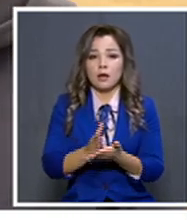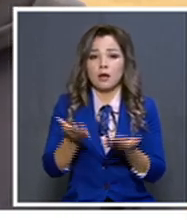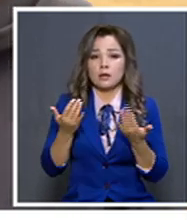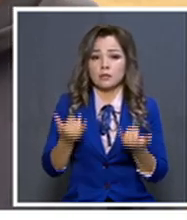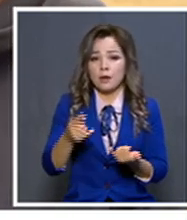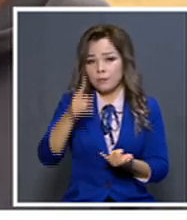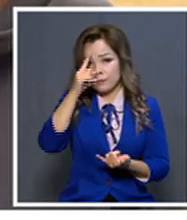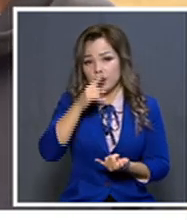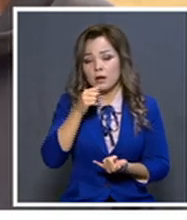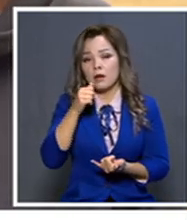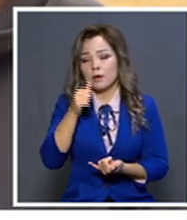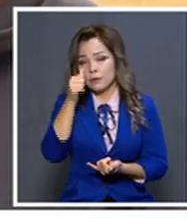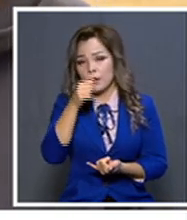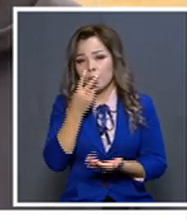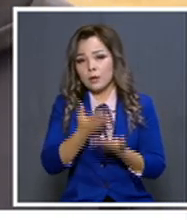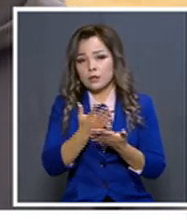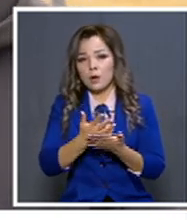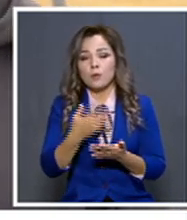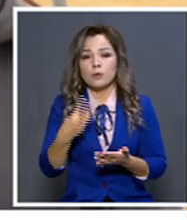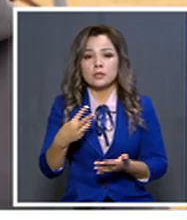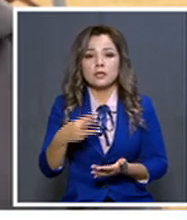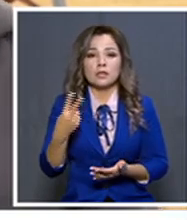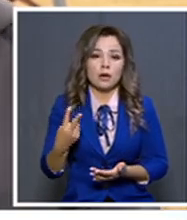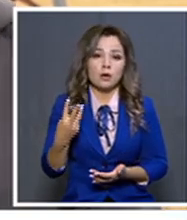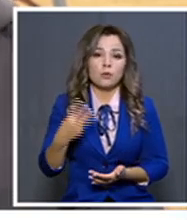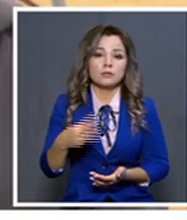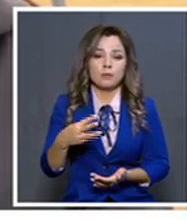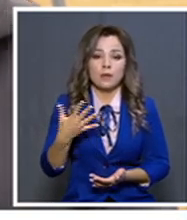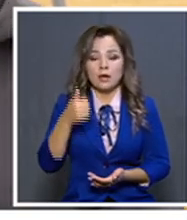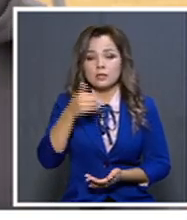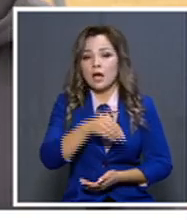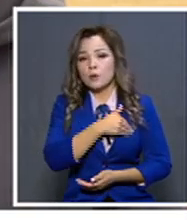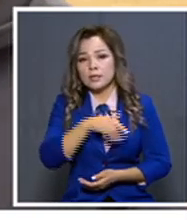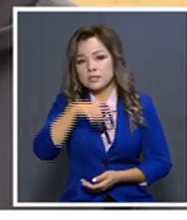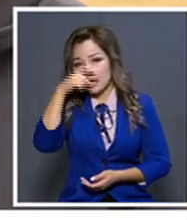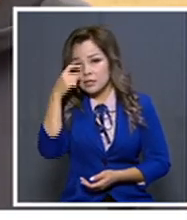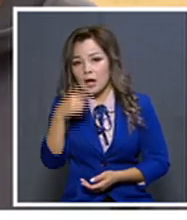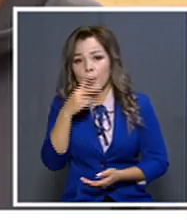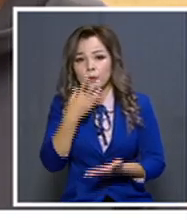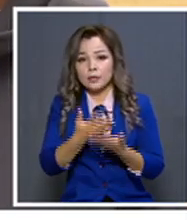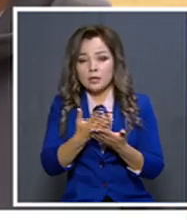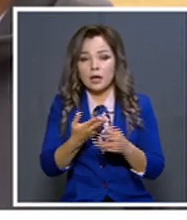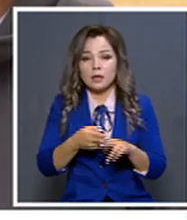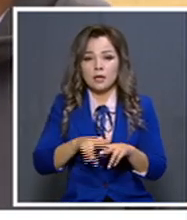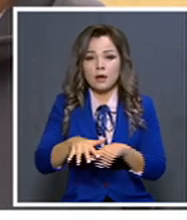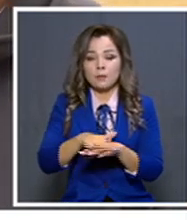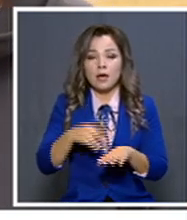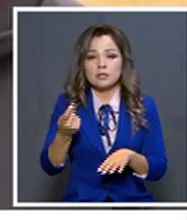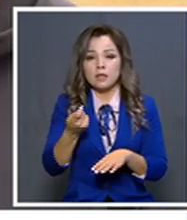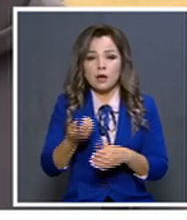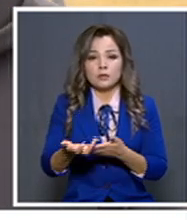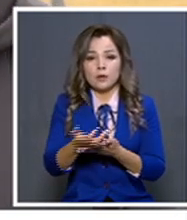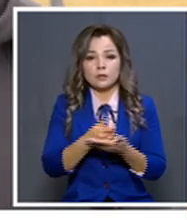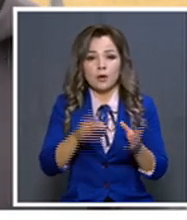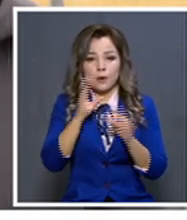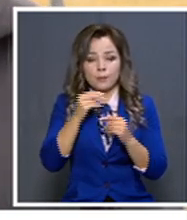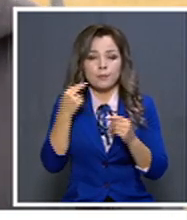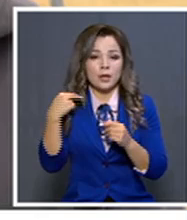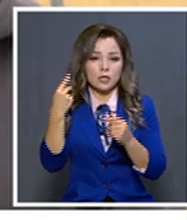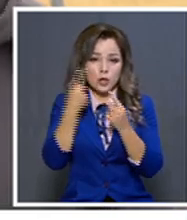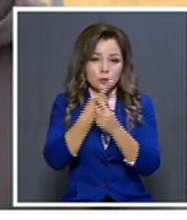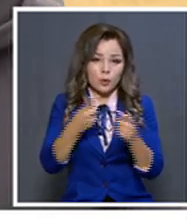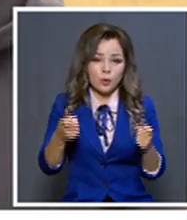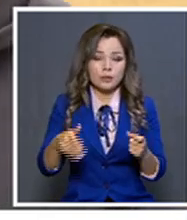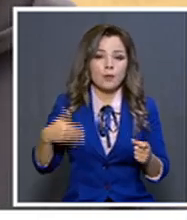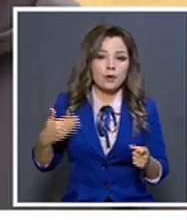биыл бір ай бойы 32-36 градус ыстық болғанына қарамастан, гектарына 12,15 центнерден бидай алып жатырмыз. Президент жолдауында